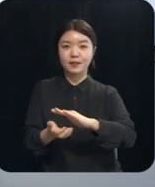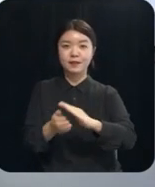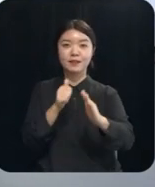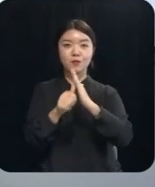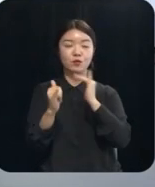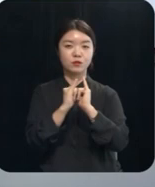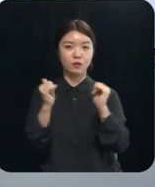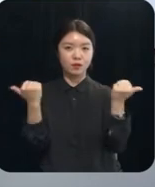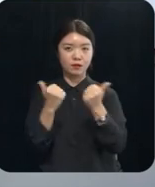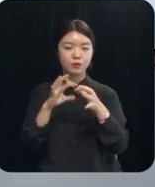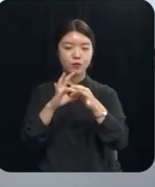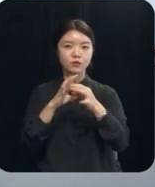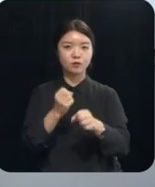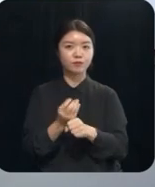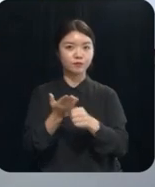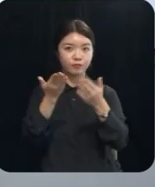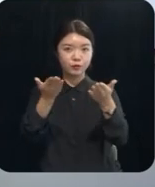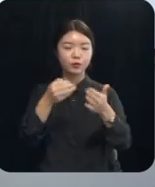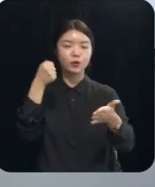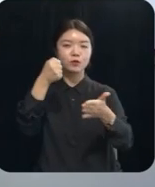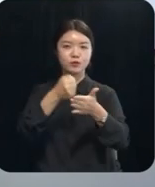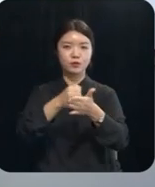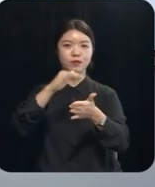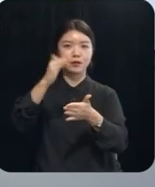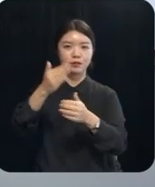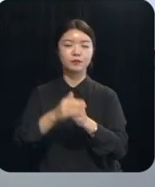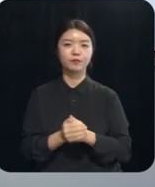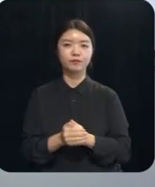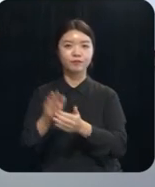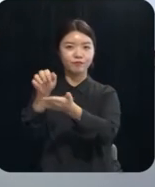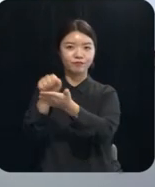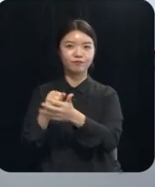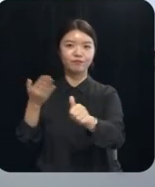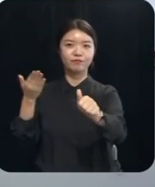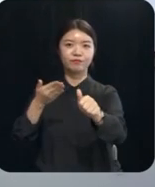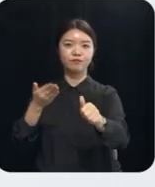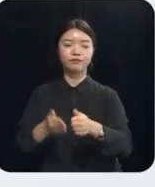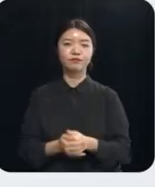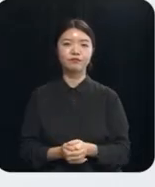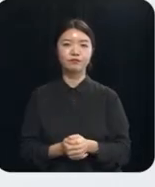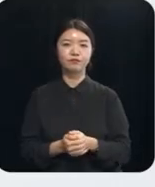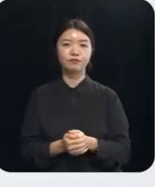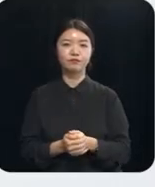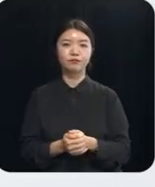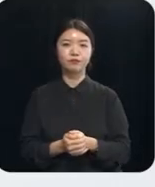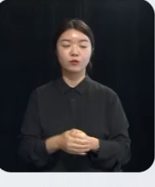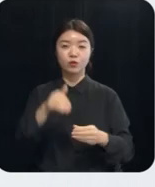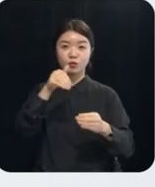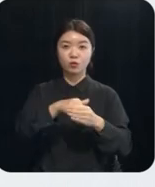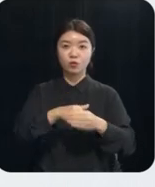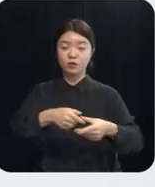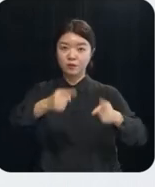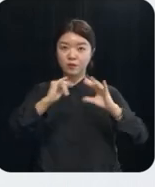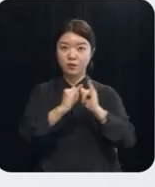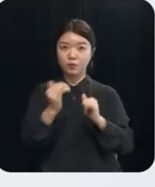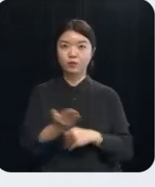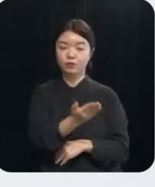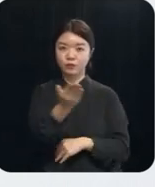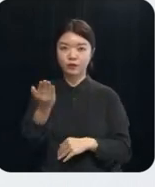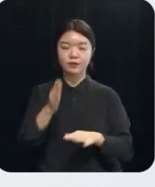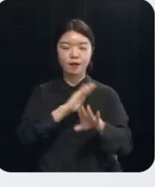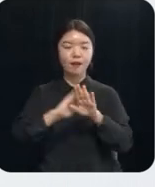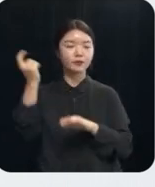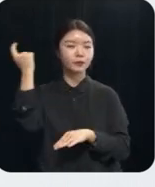대표자 회의를 통해서 전달이 되고 또 결정됐다는 점 말씀을 드리겠습니다. 유권자 여러분께서도 오늘 토론회 잘 들으시고요.